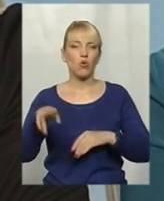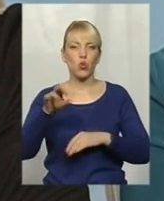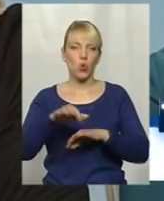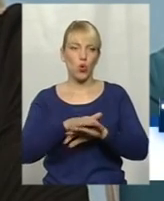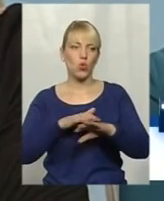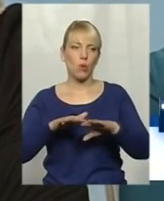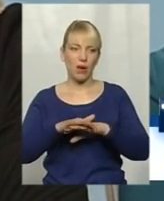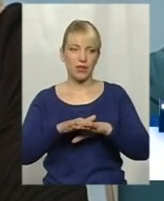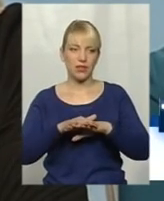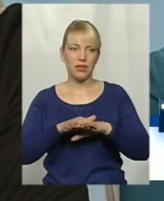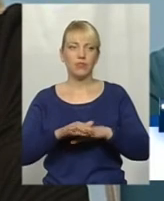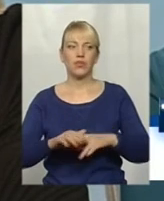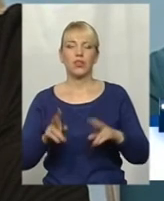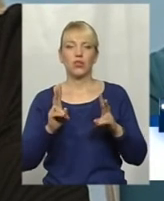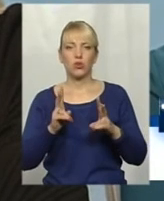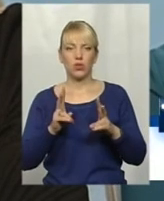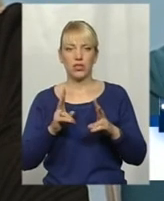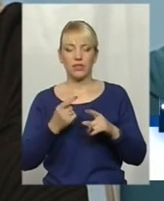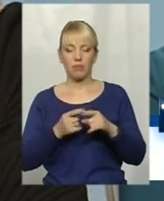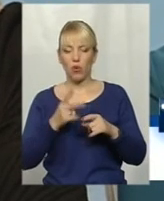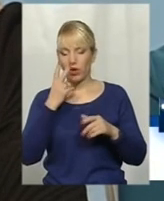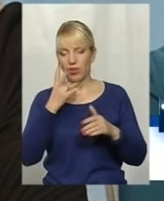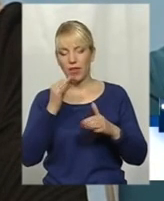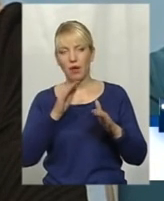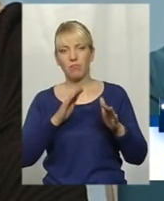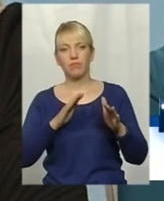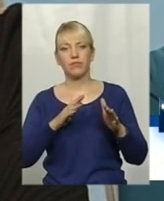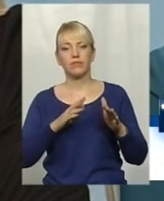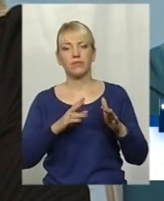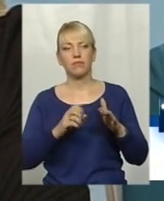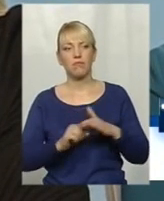виїзними прийомами, які здійснюються на базі